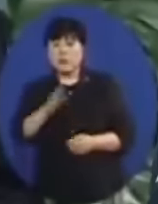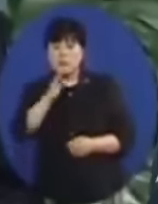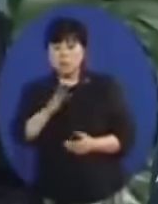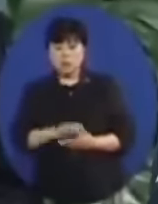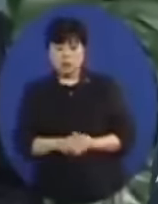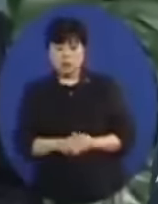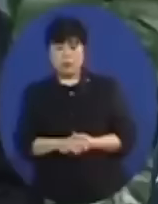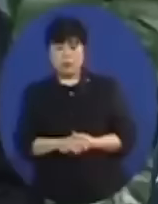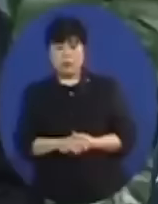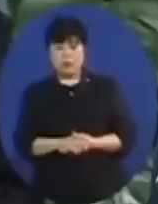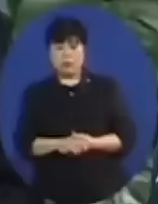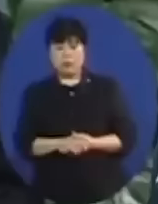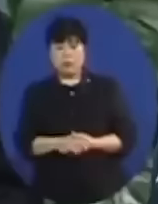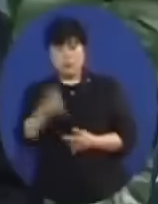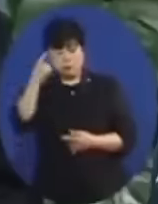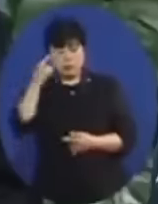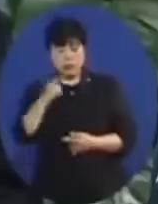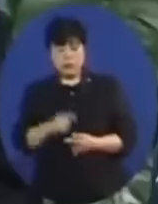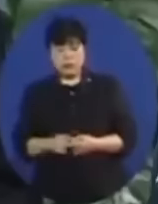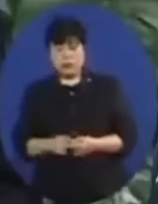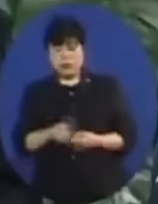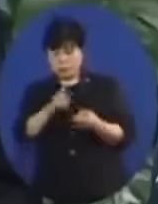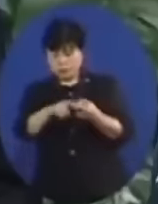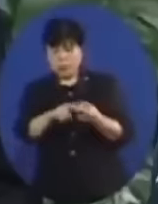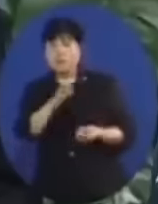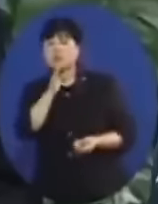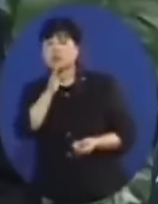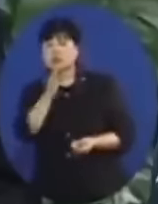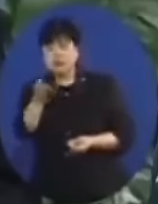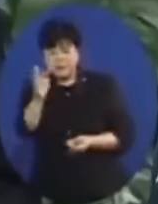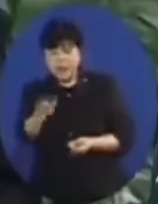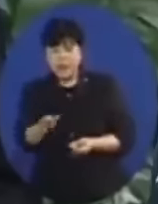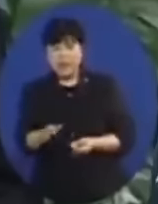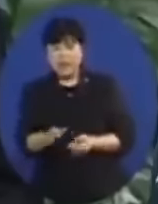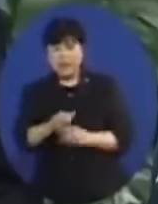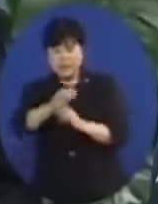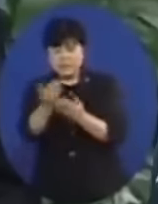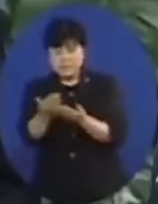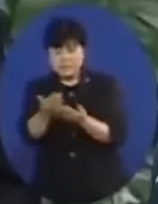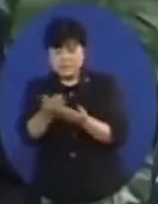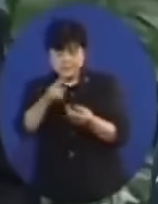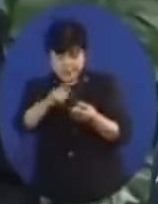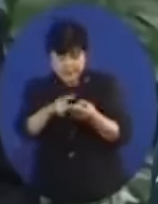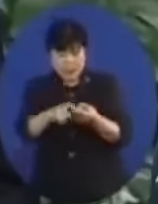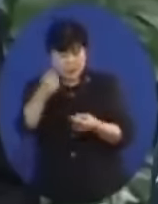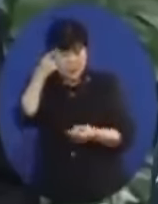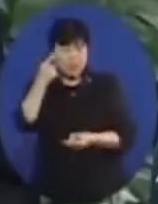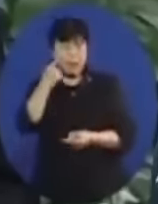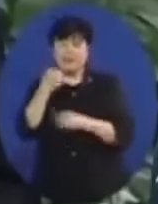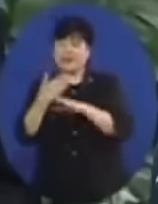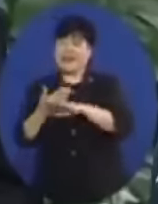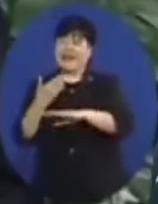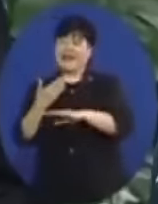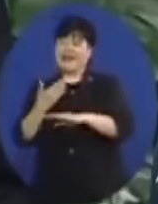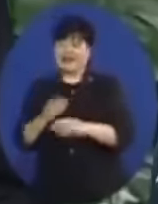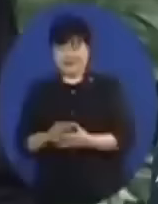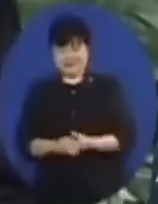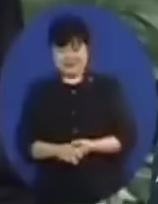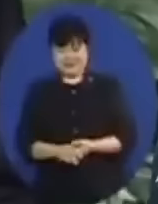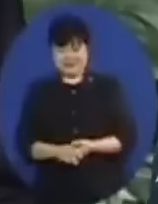맞았어요. 이론적으로 틀림없습니다. 그러나 성경적인 아닙니다.